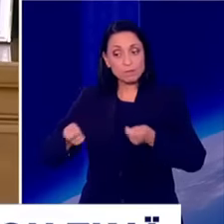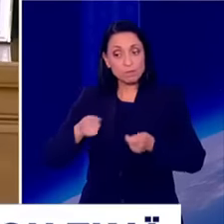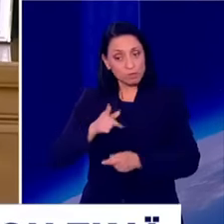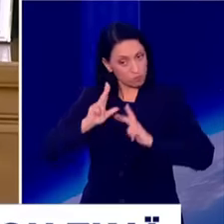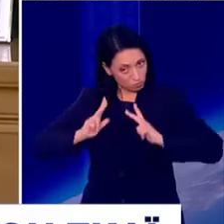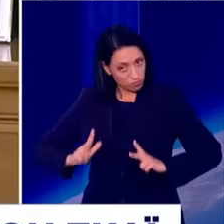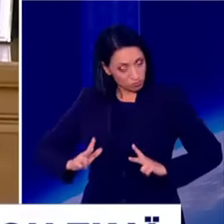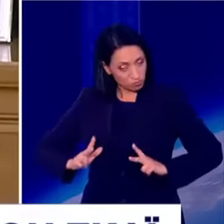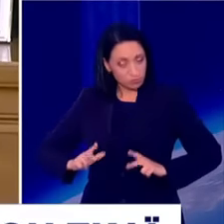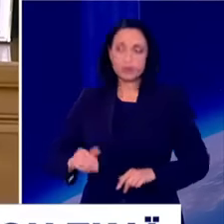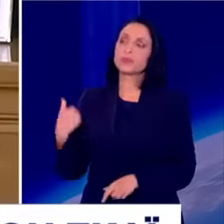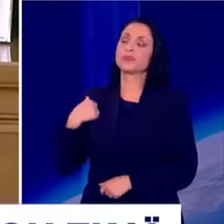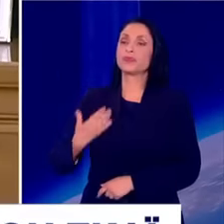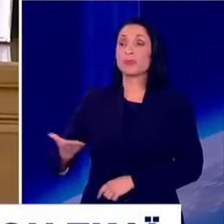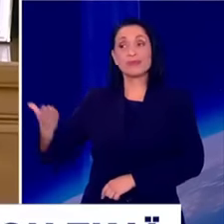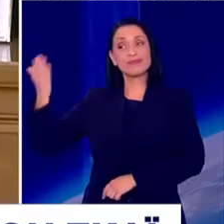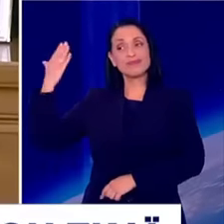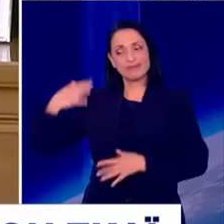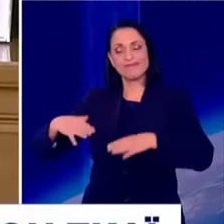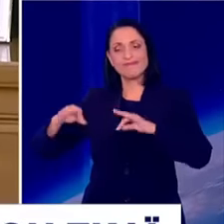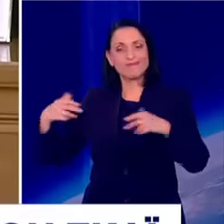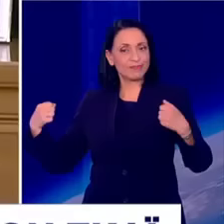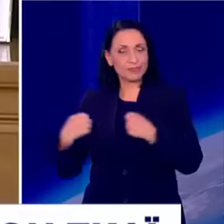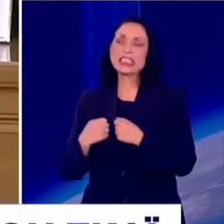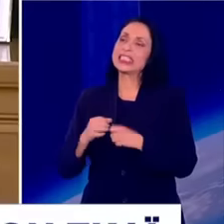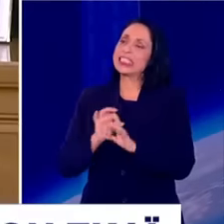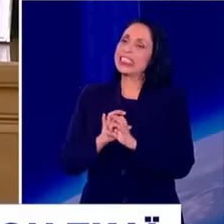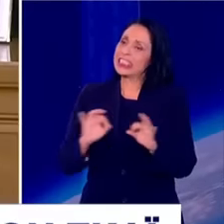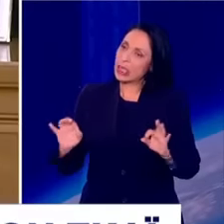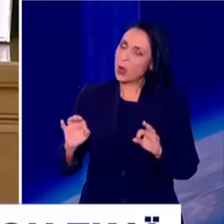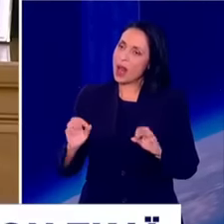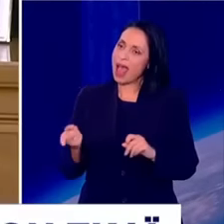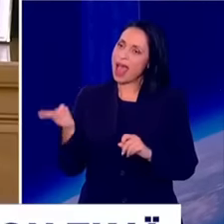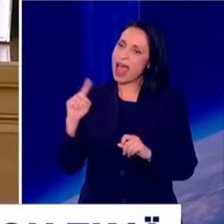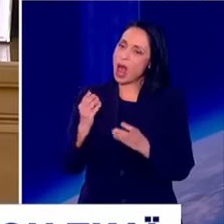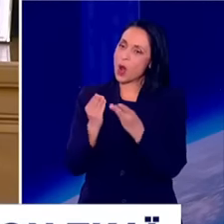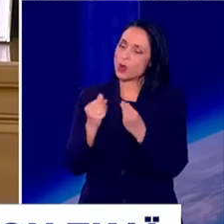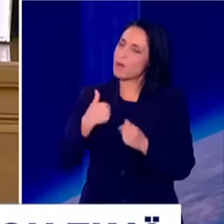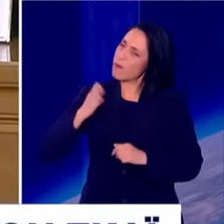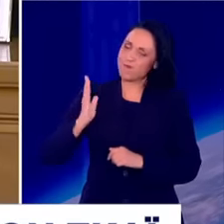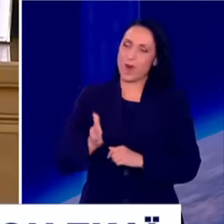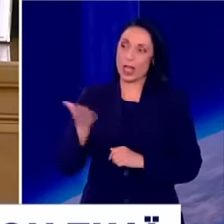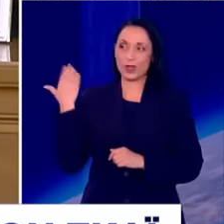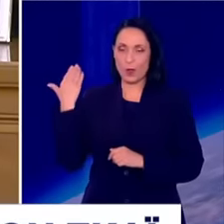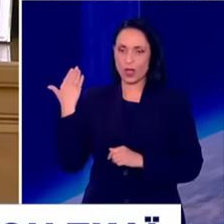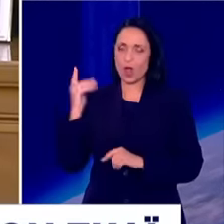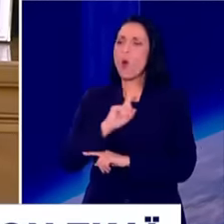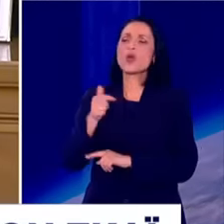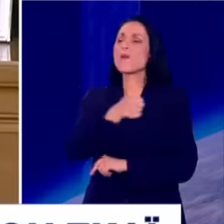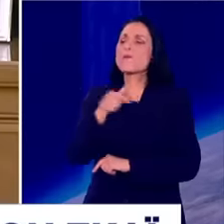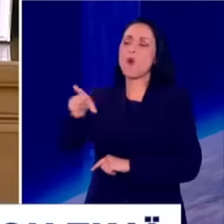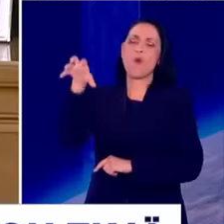Γυρνώντας το χρόνο πίσω, σίγουρα κάποια πράγματα θα μπορούσαν να γίνουν διαφορετικά. Αναφέρομαι κυρίως όχι στους χειρισμούς, στο